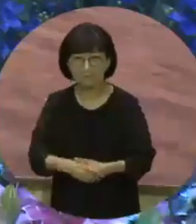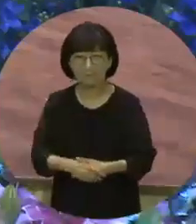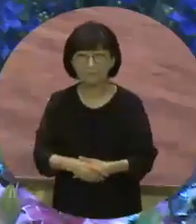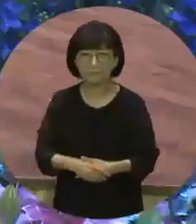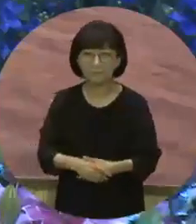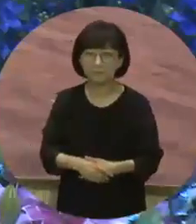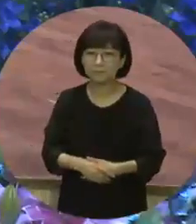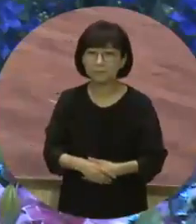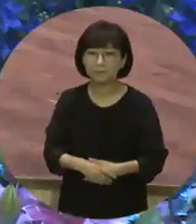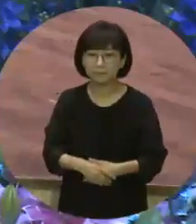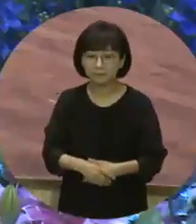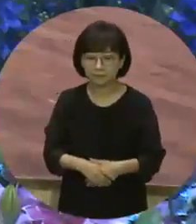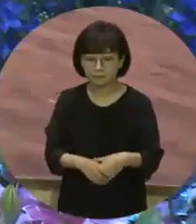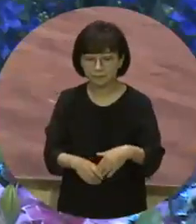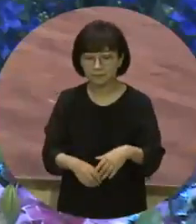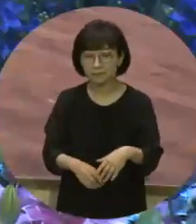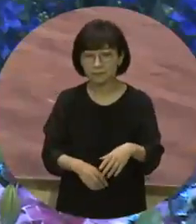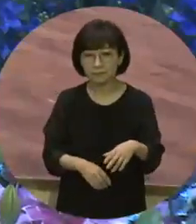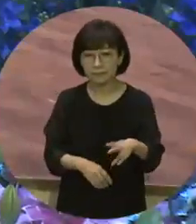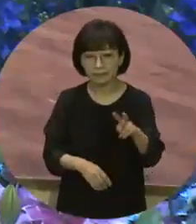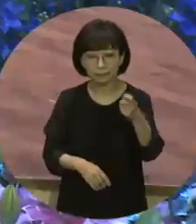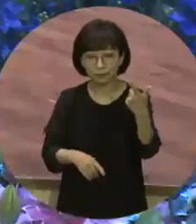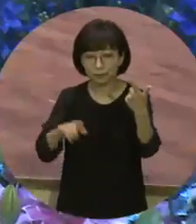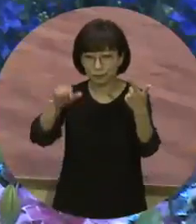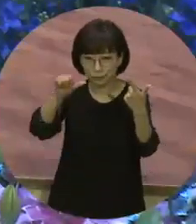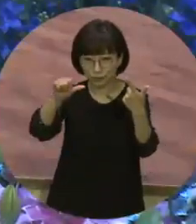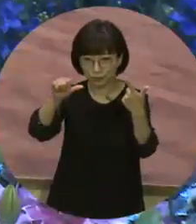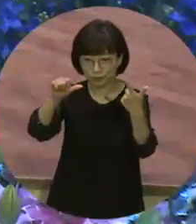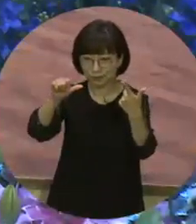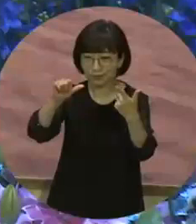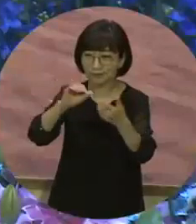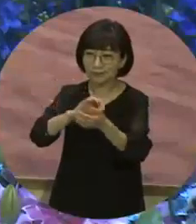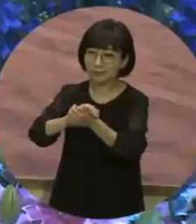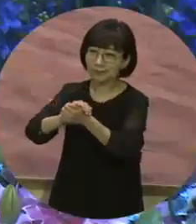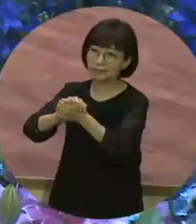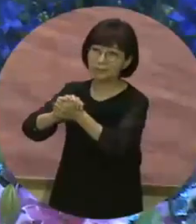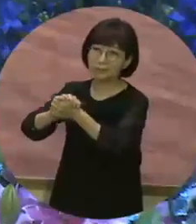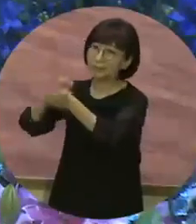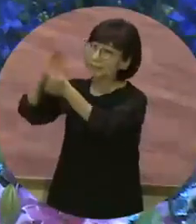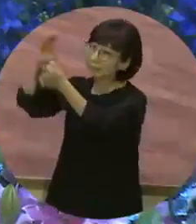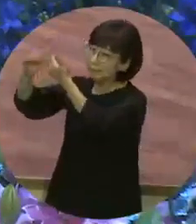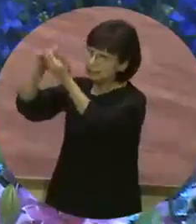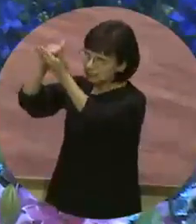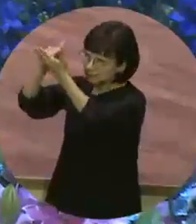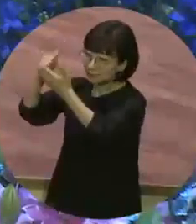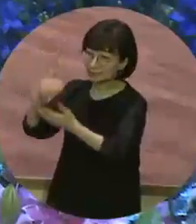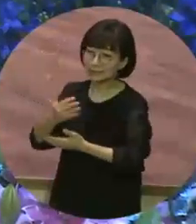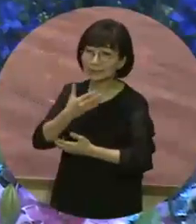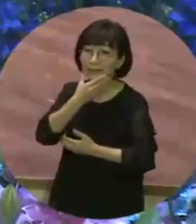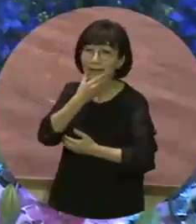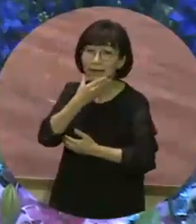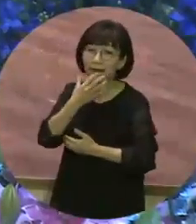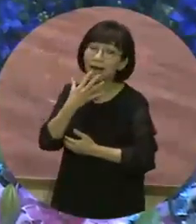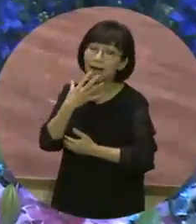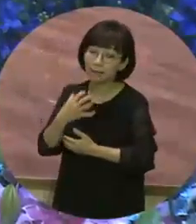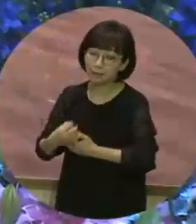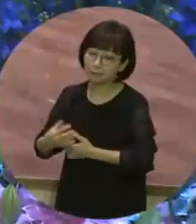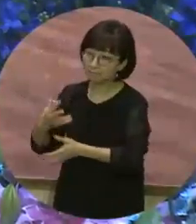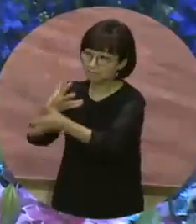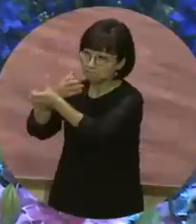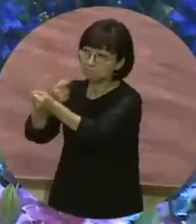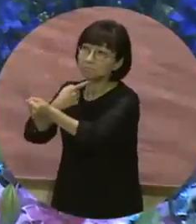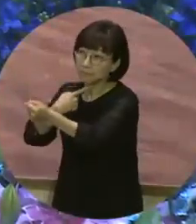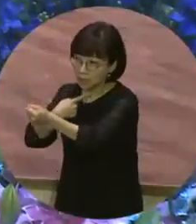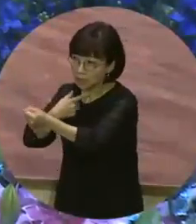특별히 5절에 보면 하나님께서 아브라함과 맺은 언약적 축복을 이삭에게 주시겠다고 약속하신 이면에는 아브라함의